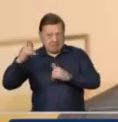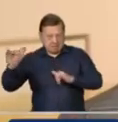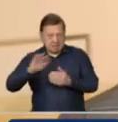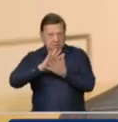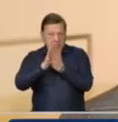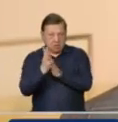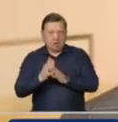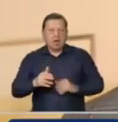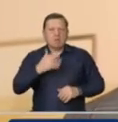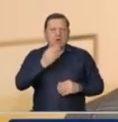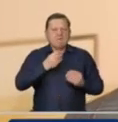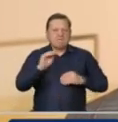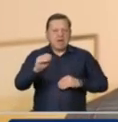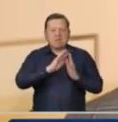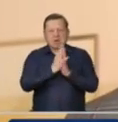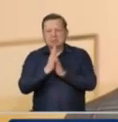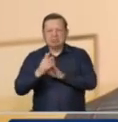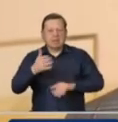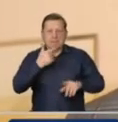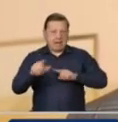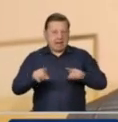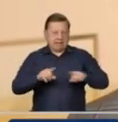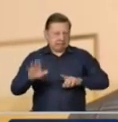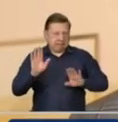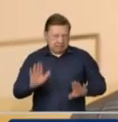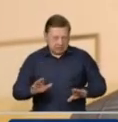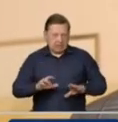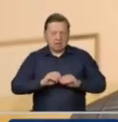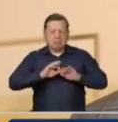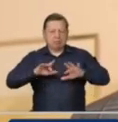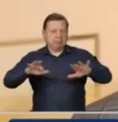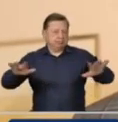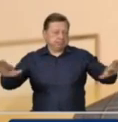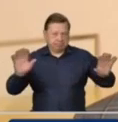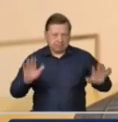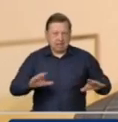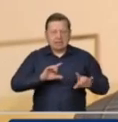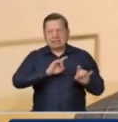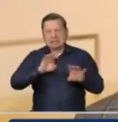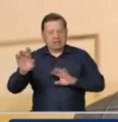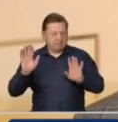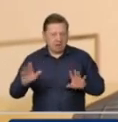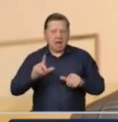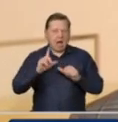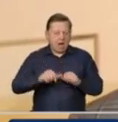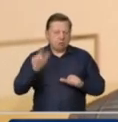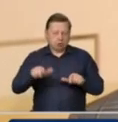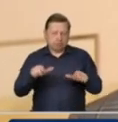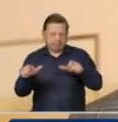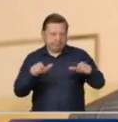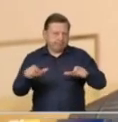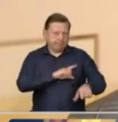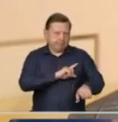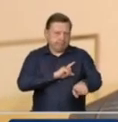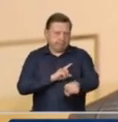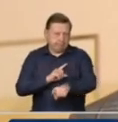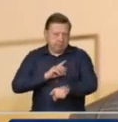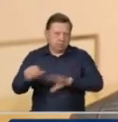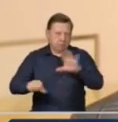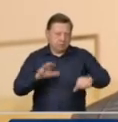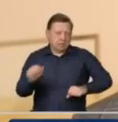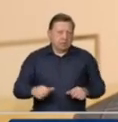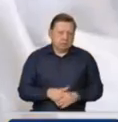nie ma znaczenia, jeśli chodzi o proces rozprzestrzeniania się czy zarażenia, ale trzeba je monitorować, żeby ewentualnie wyłapywać te,